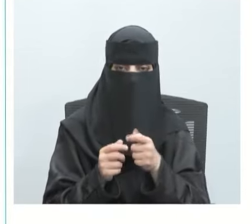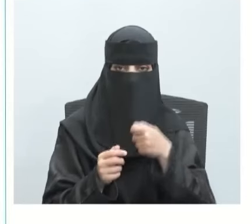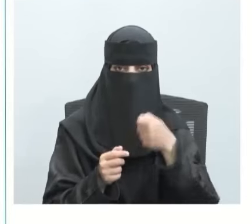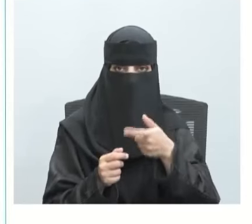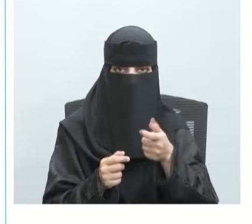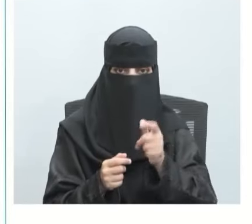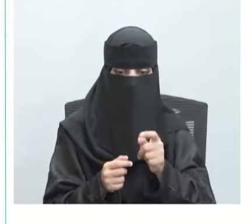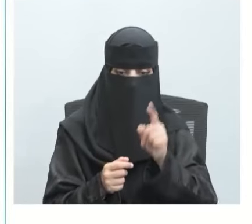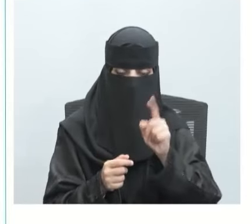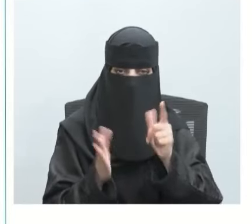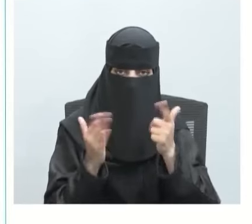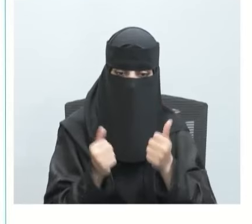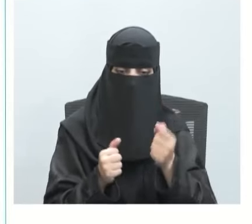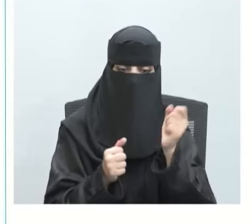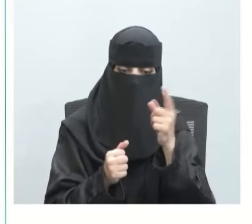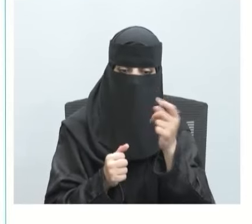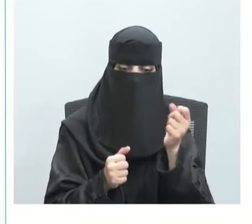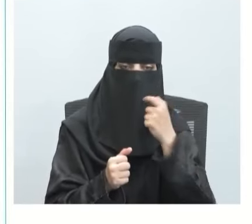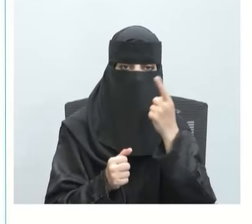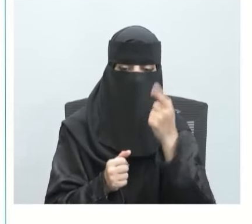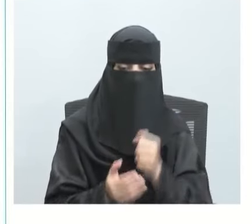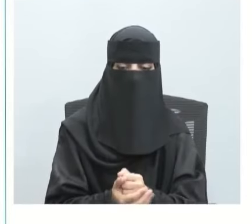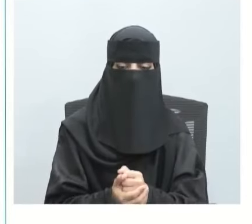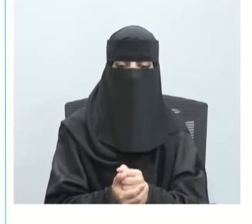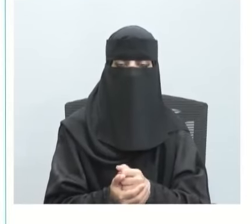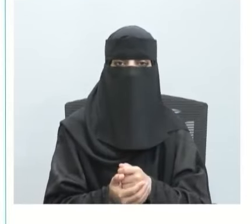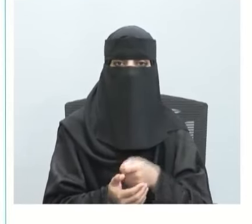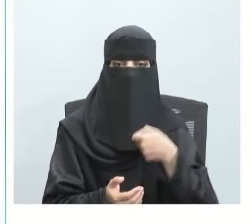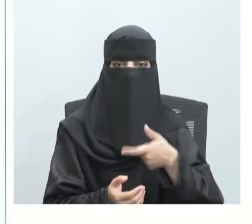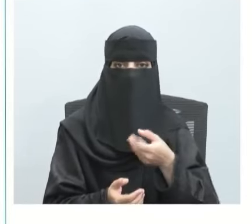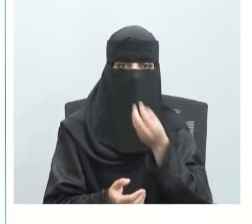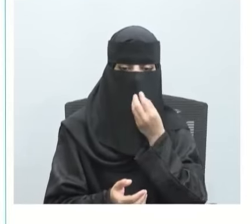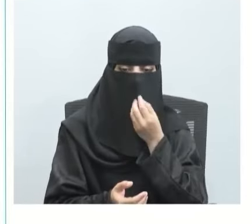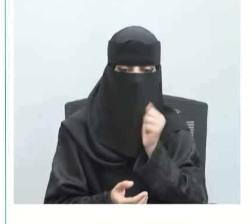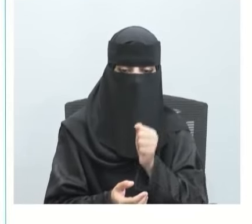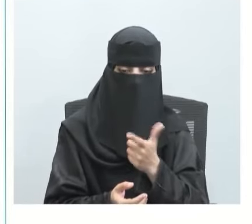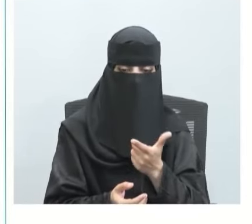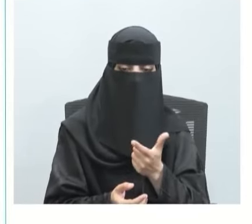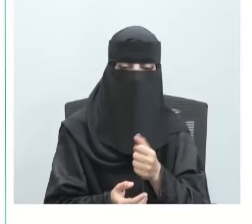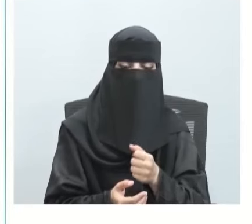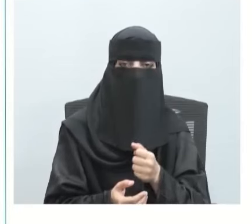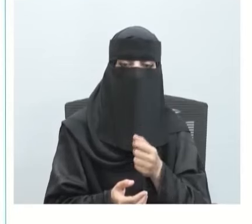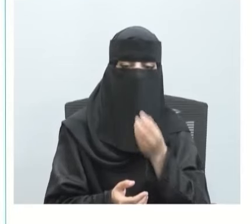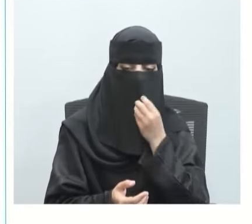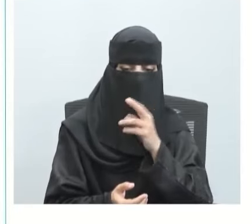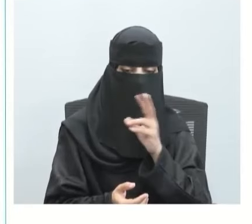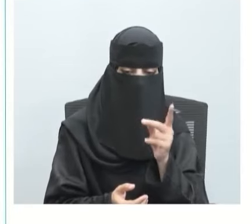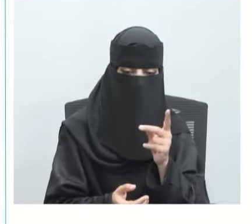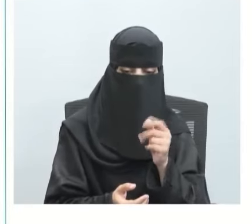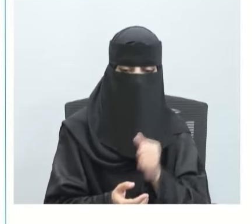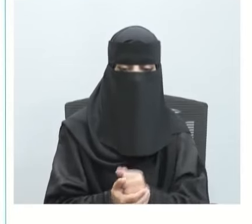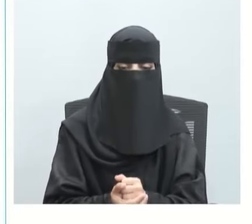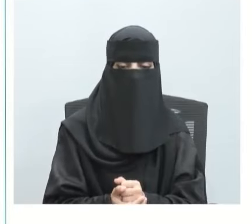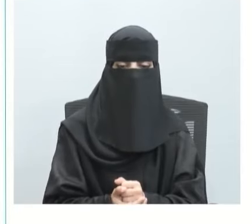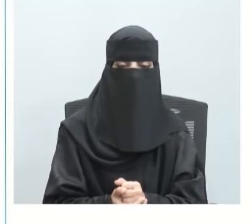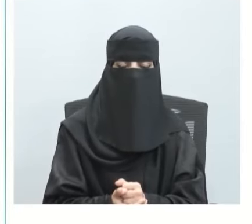المصروف اسبوعيا وشهريا وسنويا مصروف على وجبه الغداء كذا ومصروف اخر بالطريقه